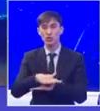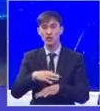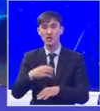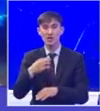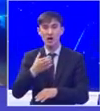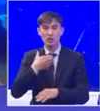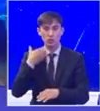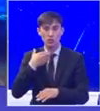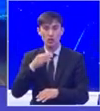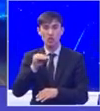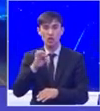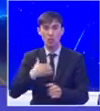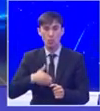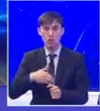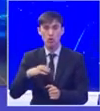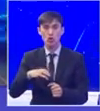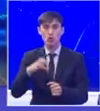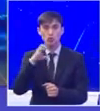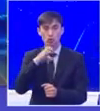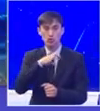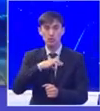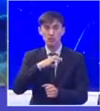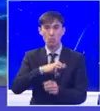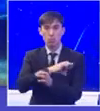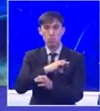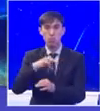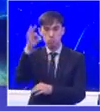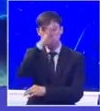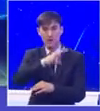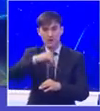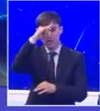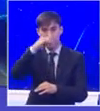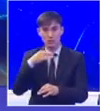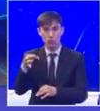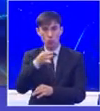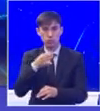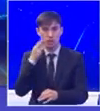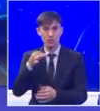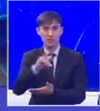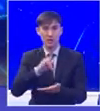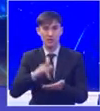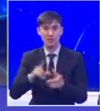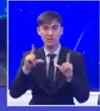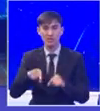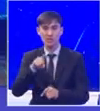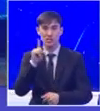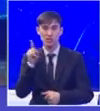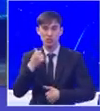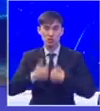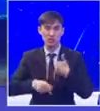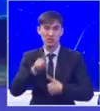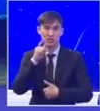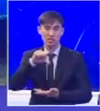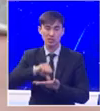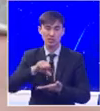Қызылорда, Жамбыл, солтүстік және батыс Қазақстан облыстары мен Алматы қаласынан келген. Жарыс жасөспірімдерді қамтып